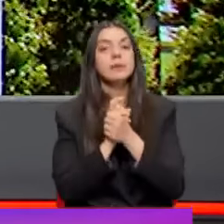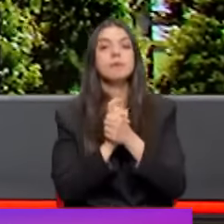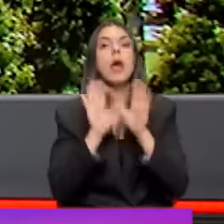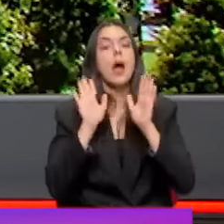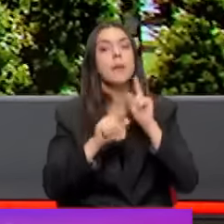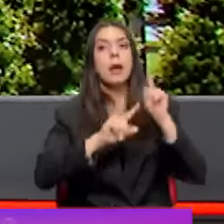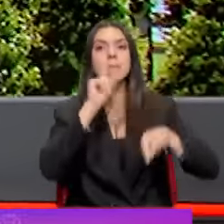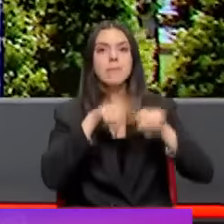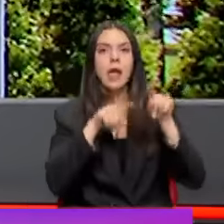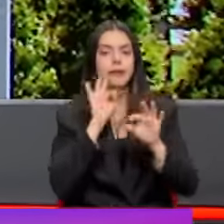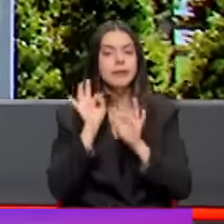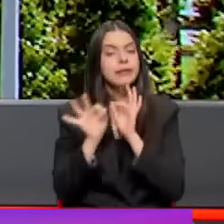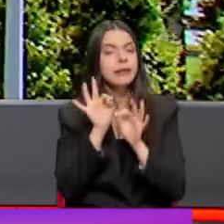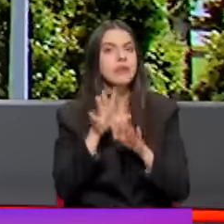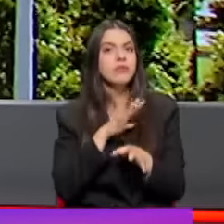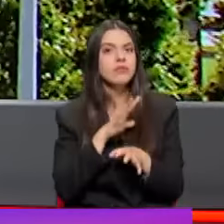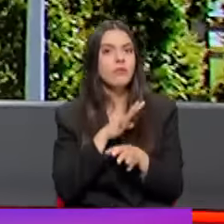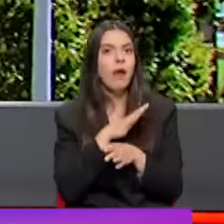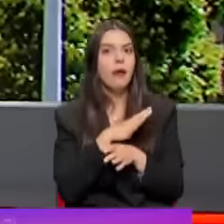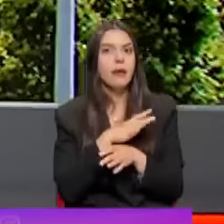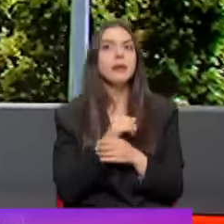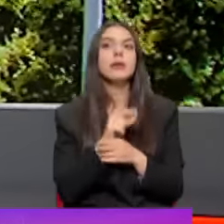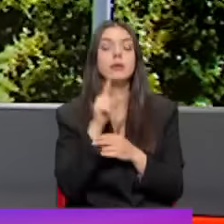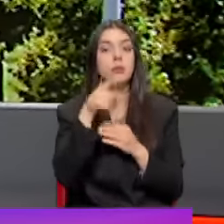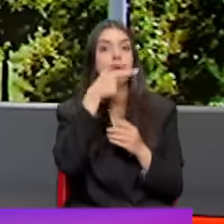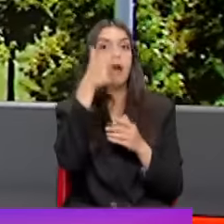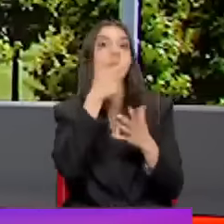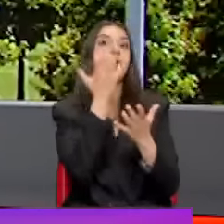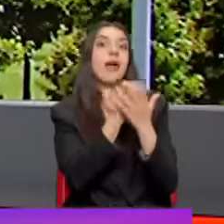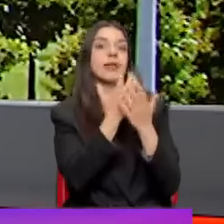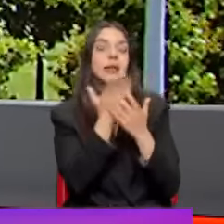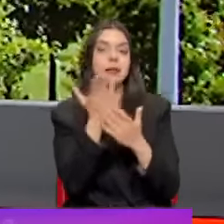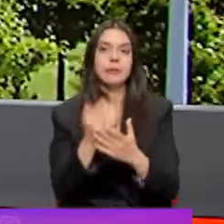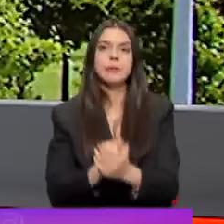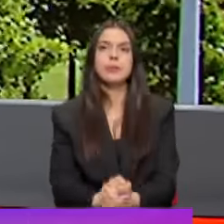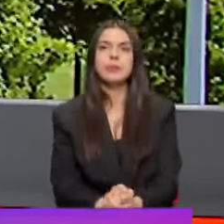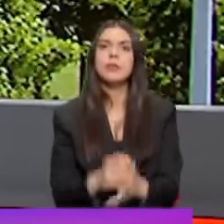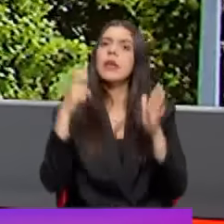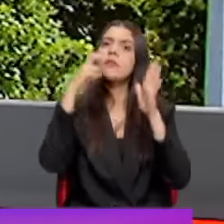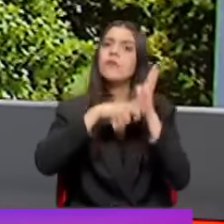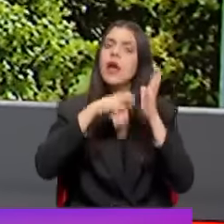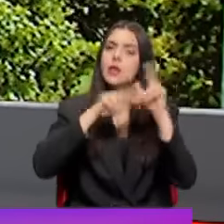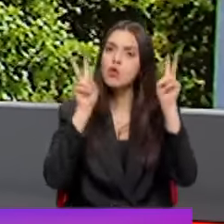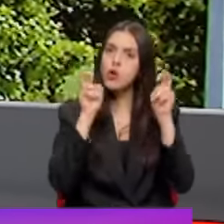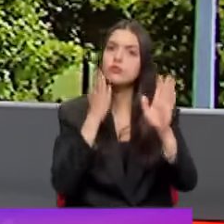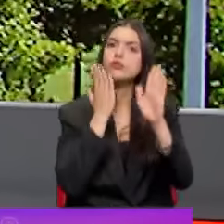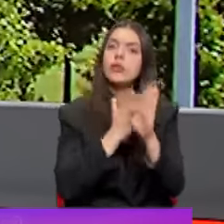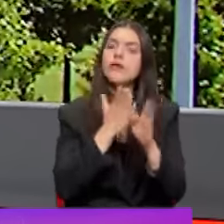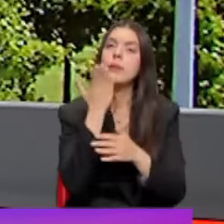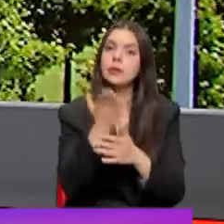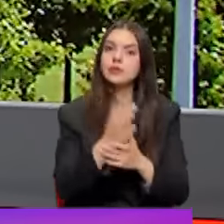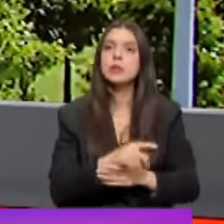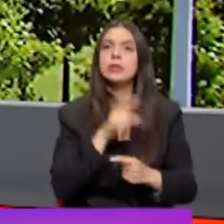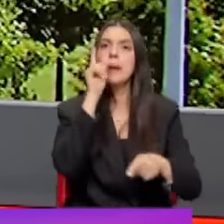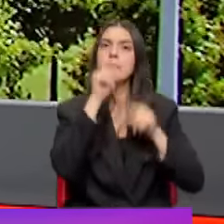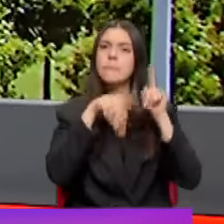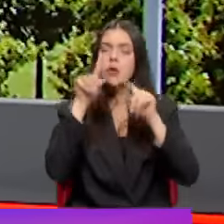bazı manipülatif durumlar da kameralara işte böyle yansıyor vergi meselesi ile devam edeceğiz bazı